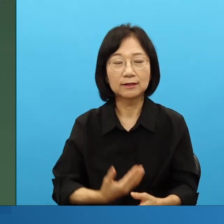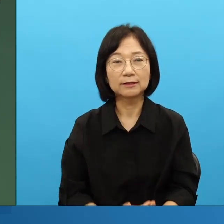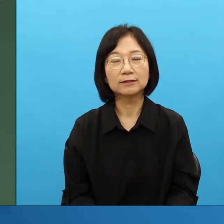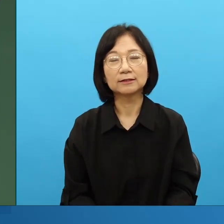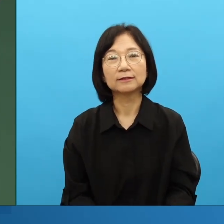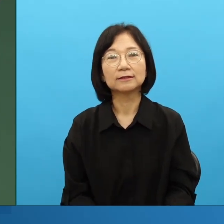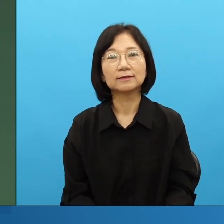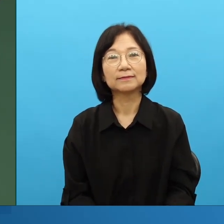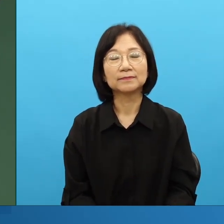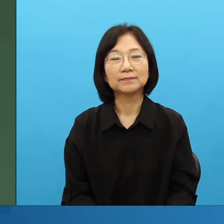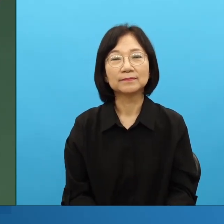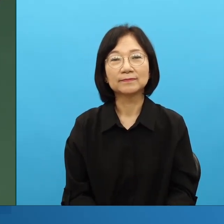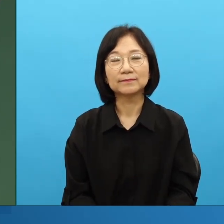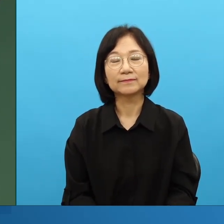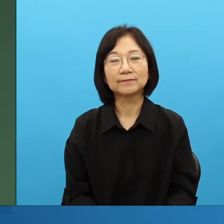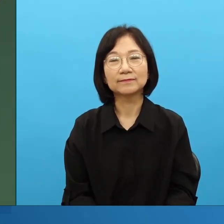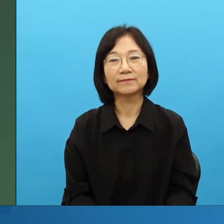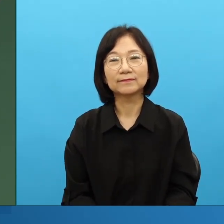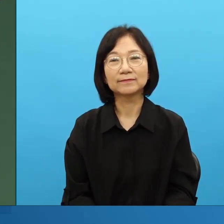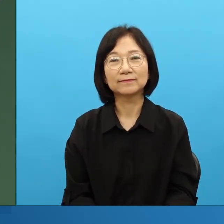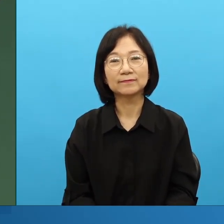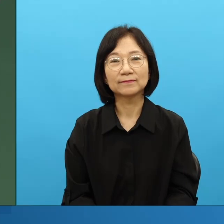也许不一定是这样，也是预定得救的人肯定会遇见大家。